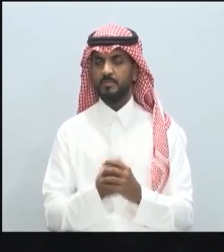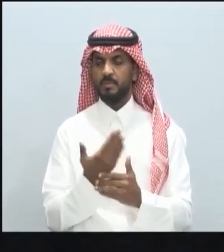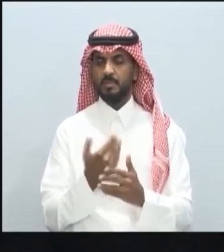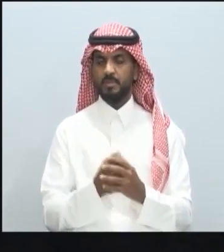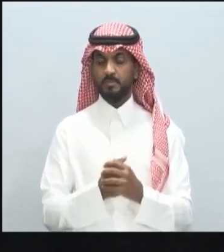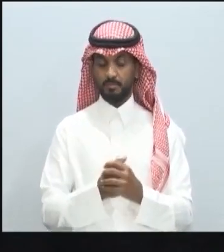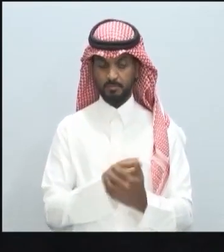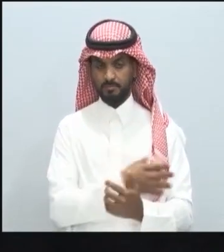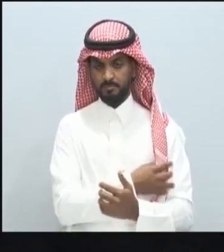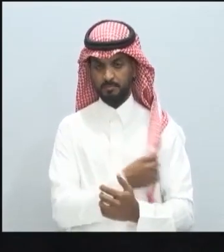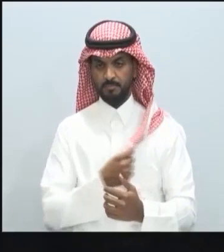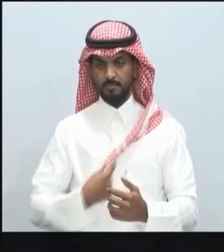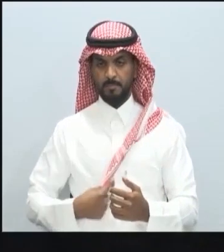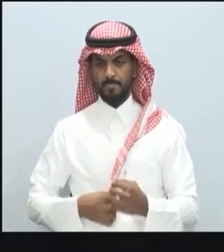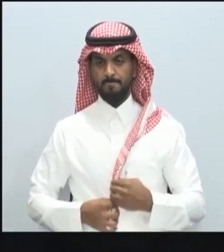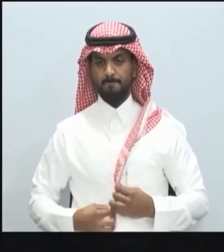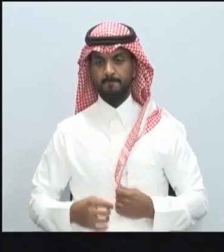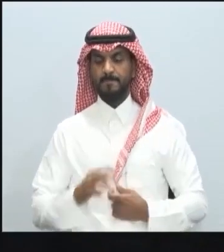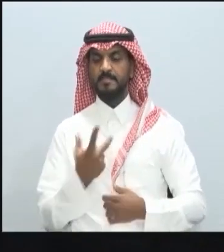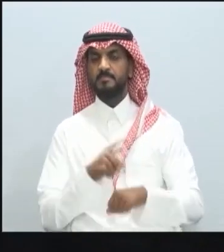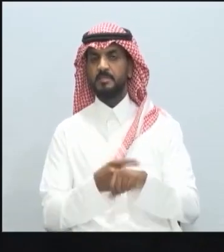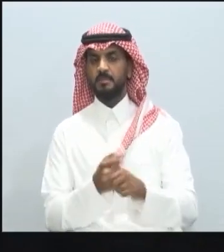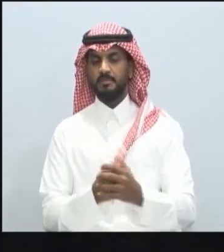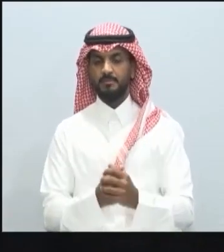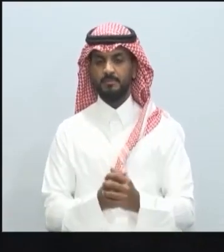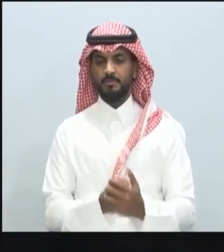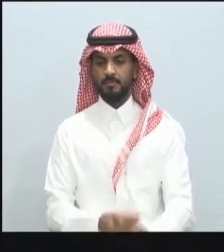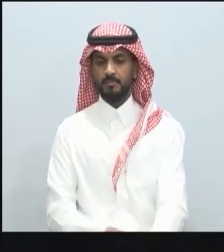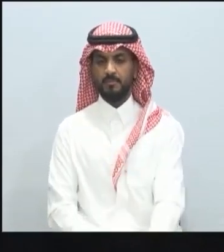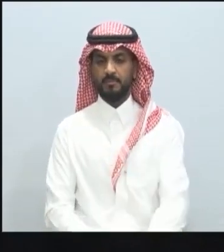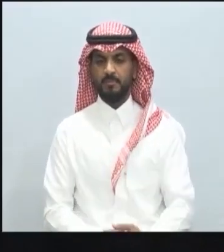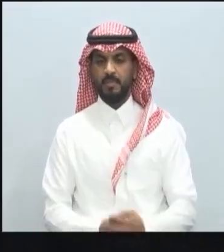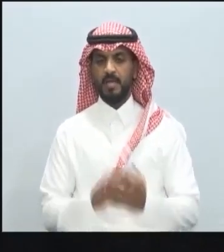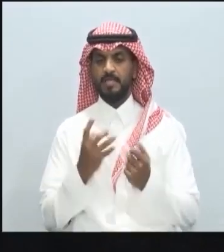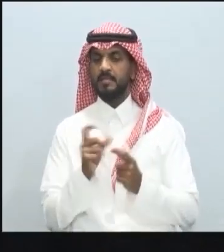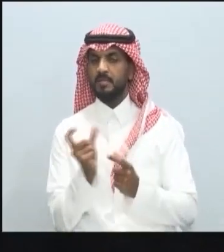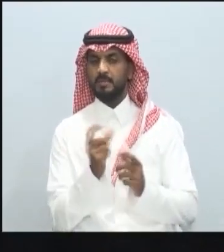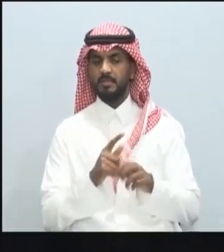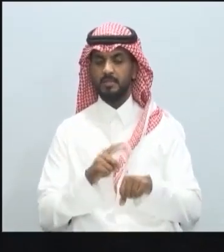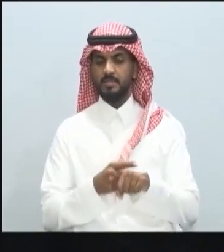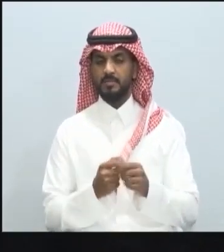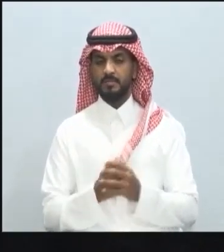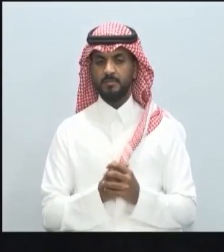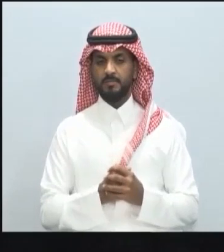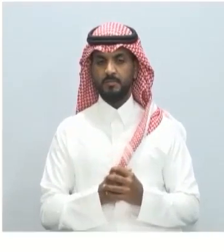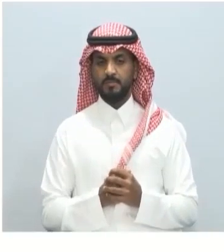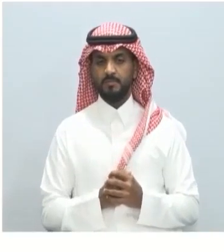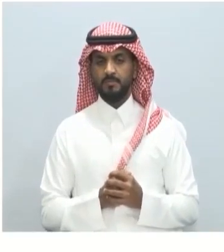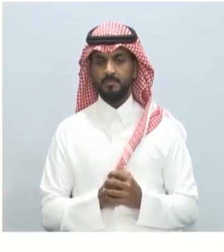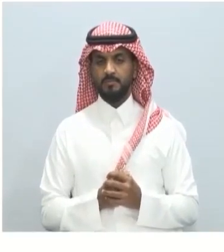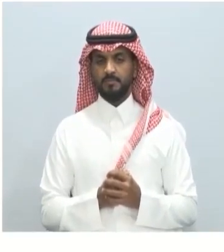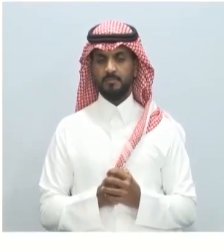ذلك ثم ستحسب ايضا الزمن المستغرق عدد كلمات النص تقريبا ولاحظ هنا نص